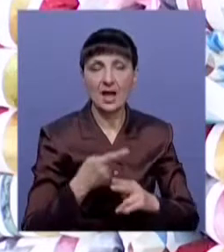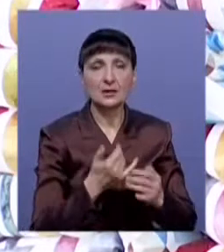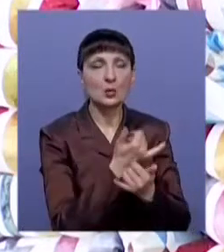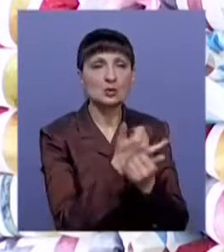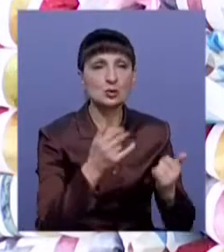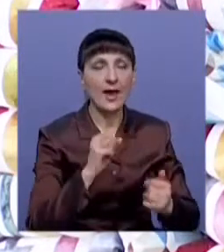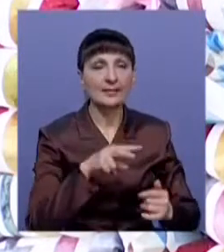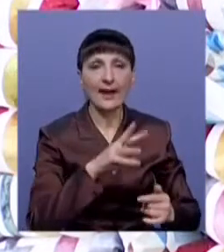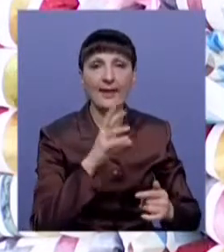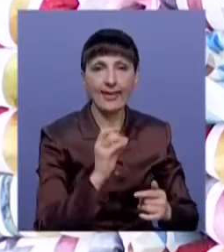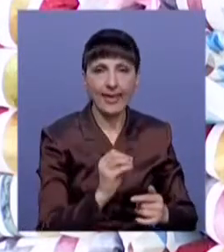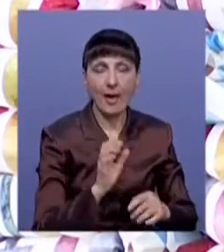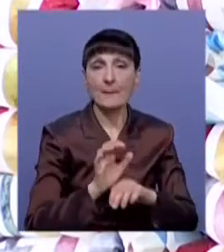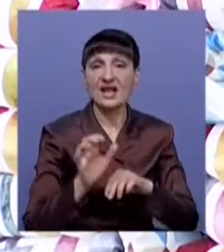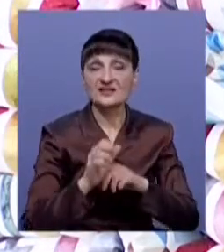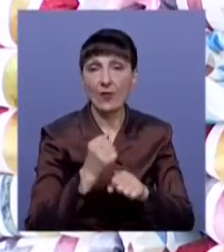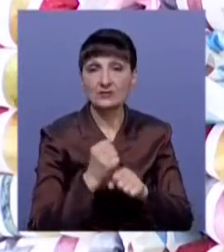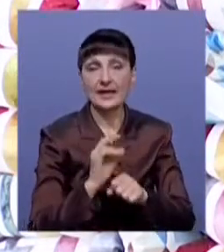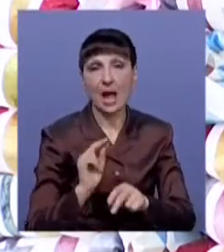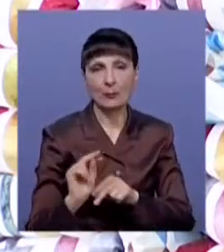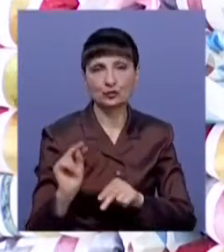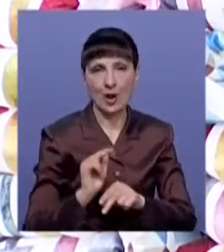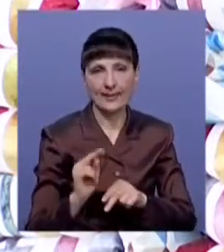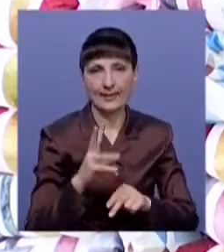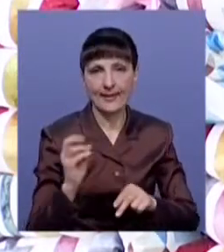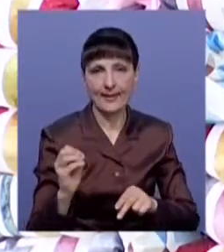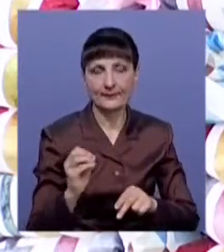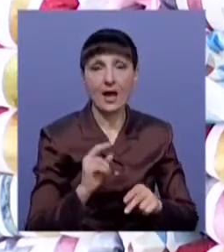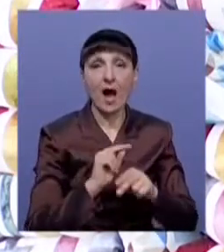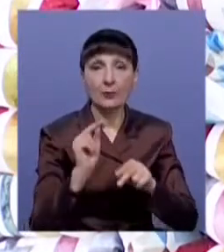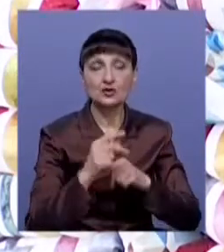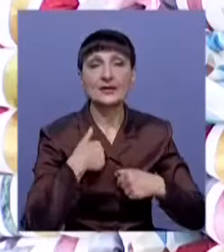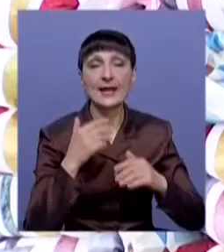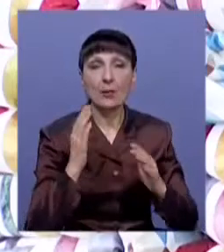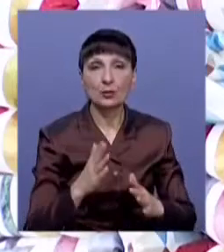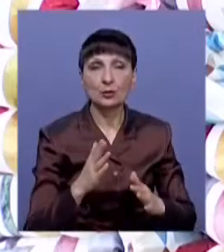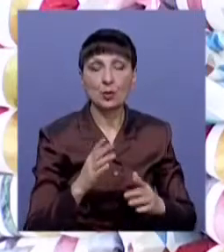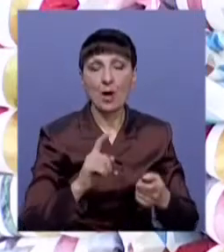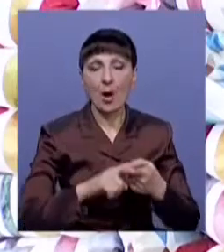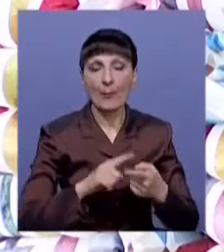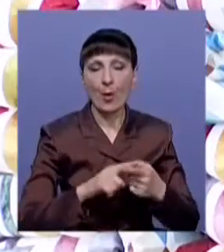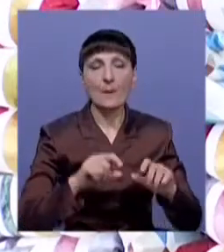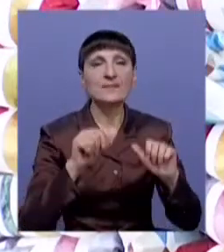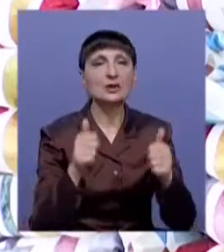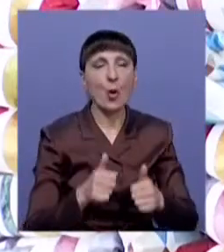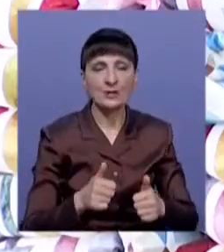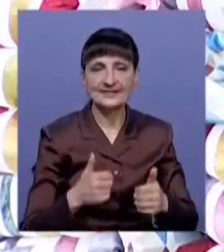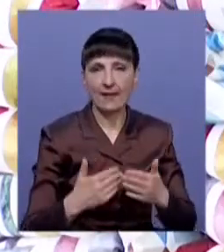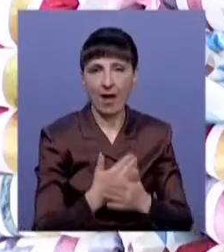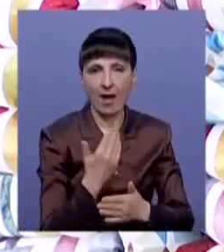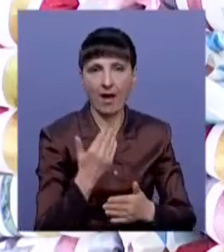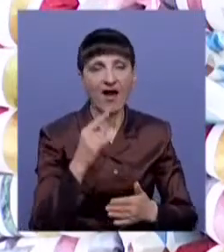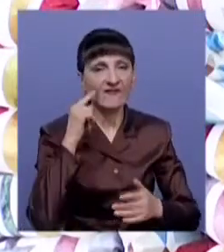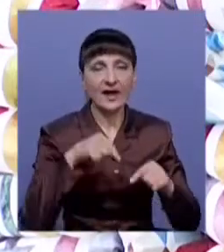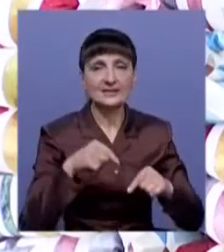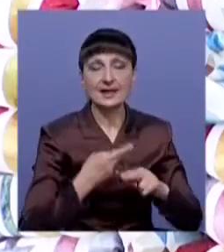отеля производственный цех и обучение обучать я буду по такой методике что в